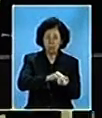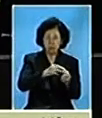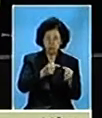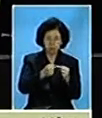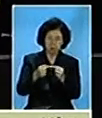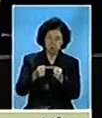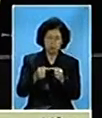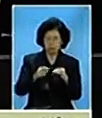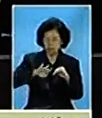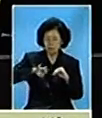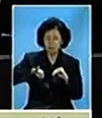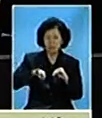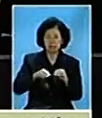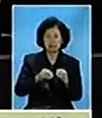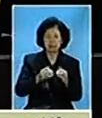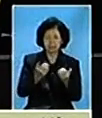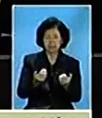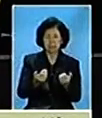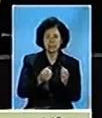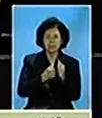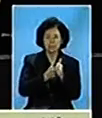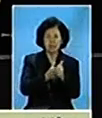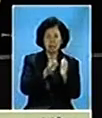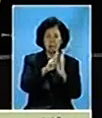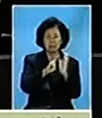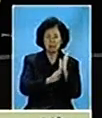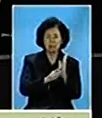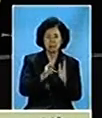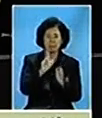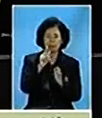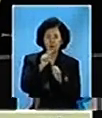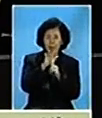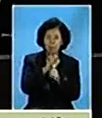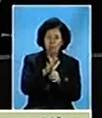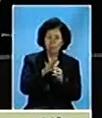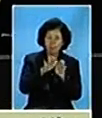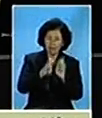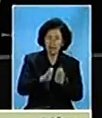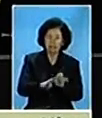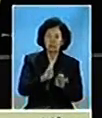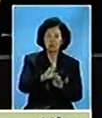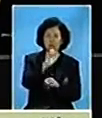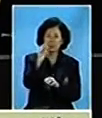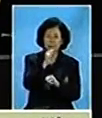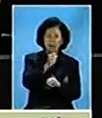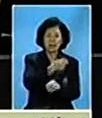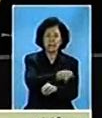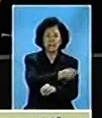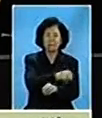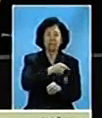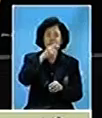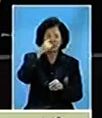ทั้งนี้ตามระเบียบและข้อบังคับของสภาการแพทย์แผนไทยเพื่อขยายความเอง